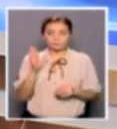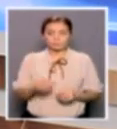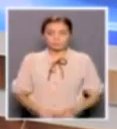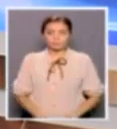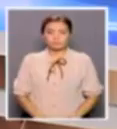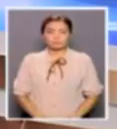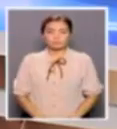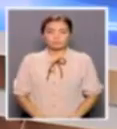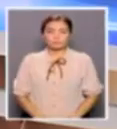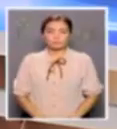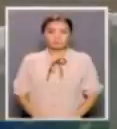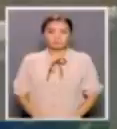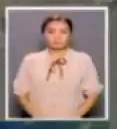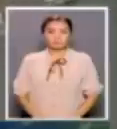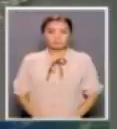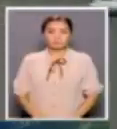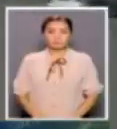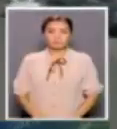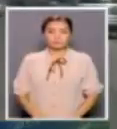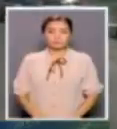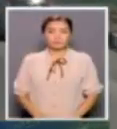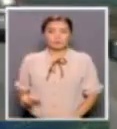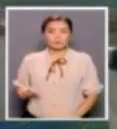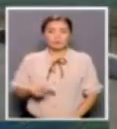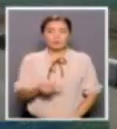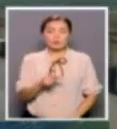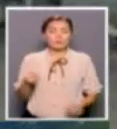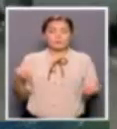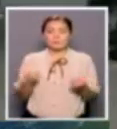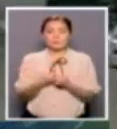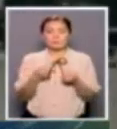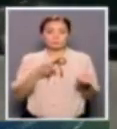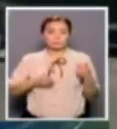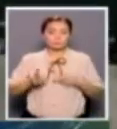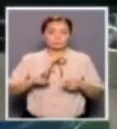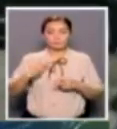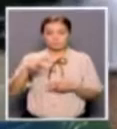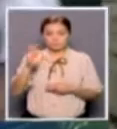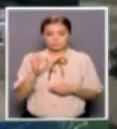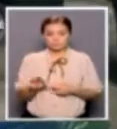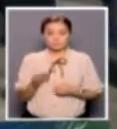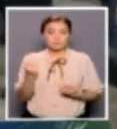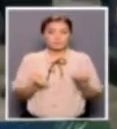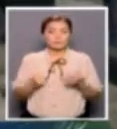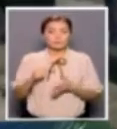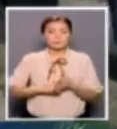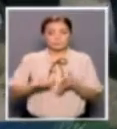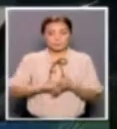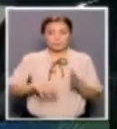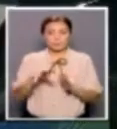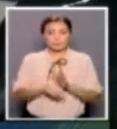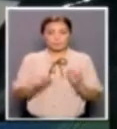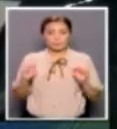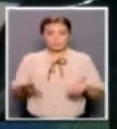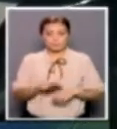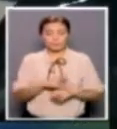жұлдызы тарқатып айтсын. Жолдағы апат қауіп-қатер өлім жетімнің 20% автокөліктердің соқтығысуынан